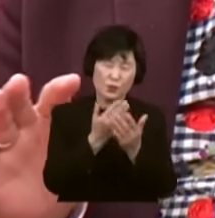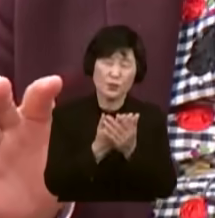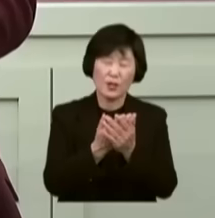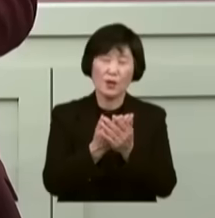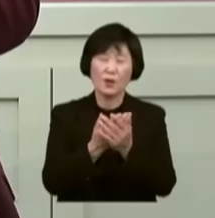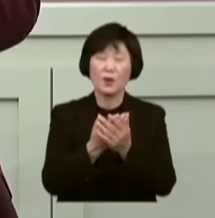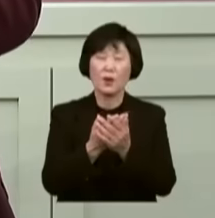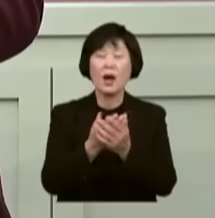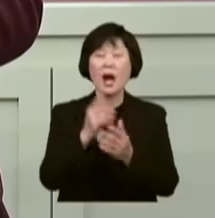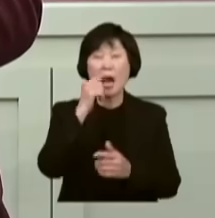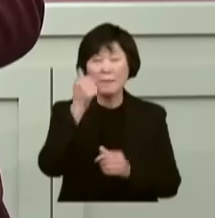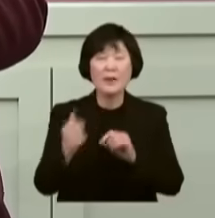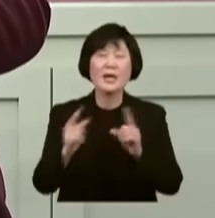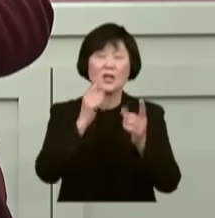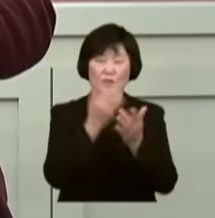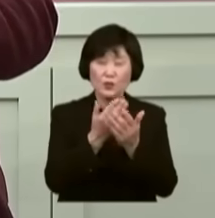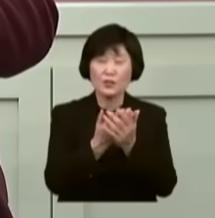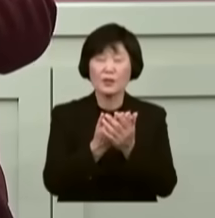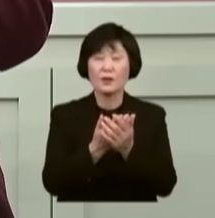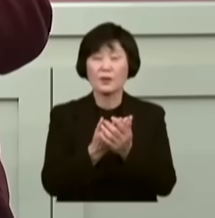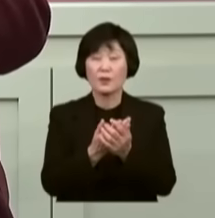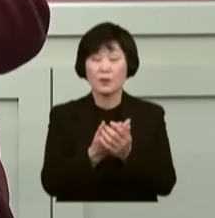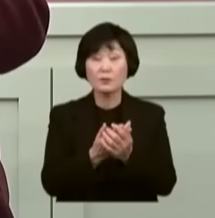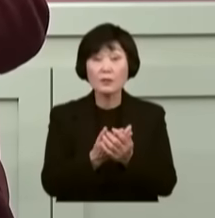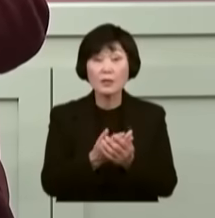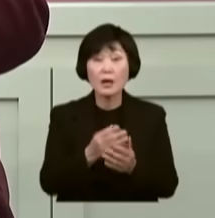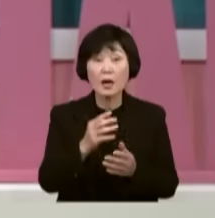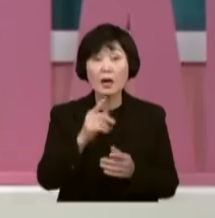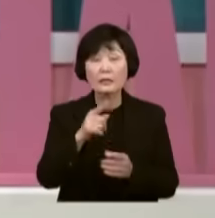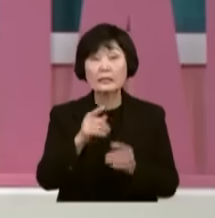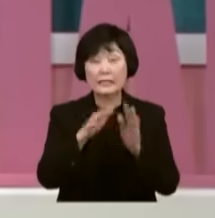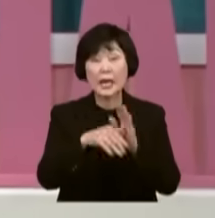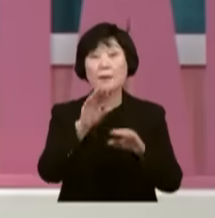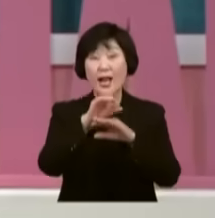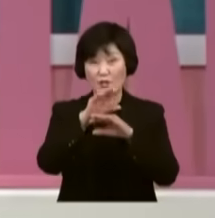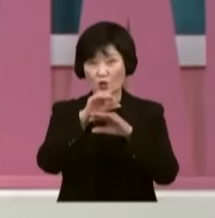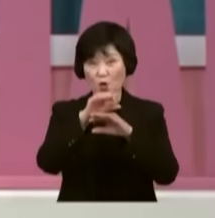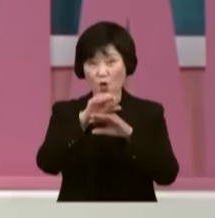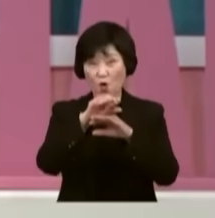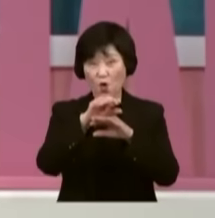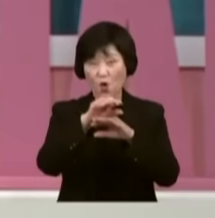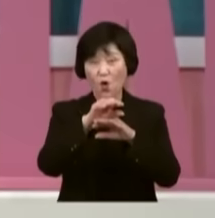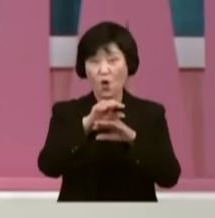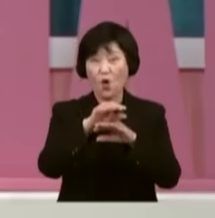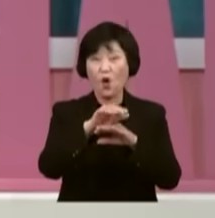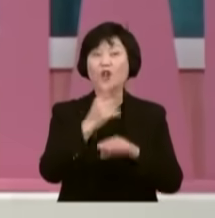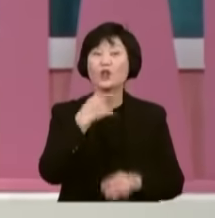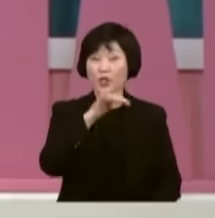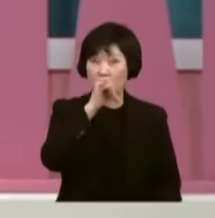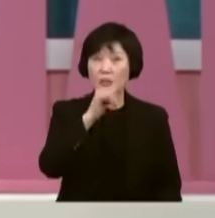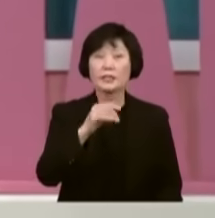끝나고 나와서 누워 있는데 얘가 침대에 올라와서 기도하고 있는 모습은 이제 방송으로 나갔는데 난 어떤 것을